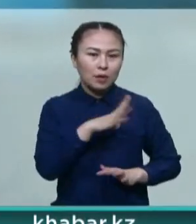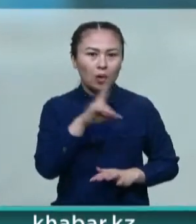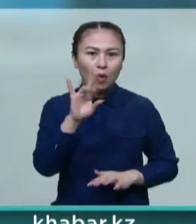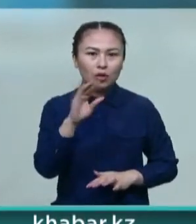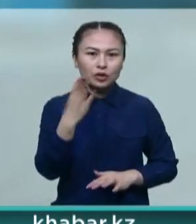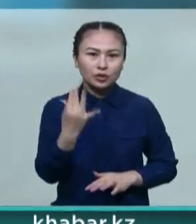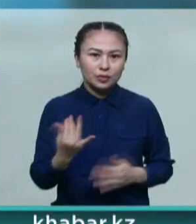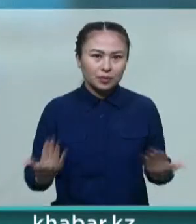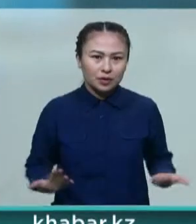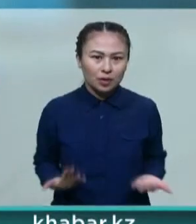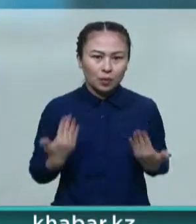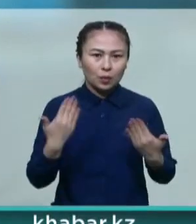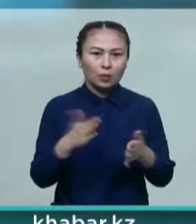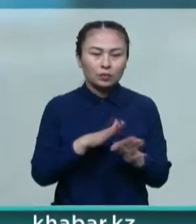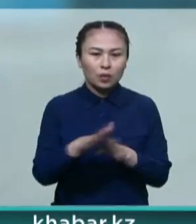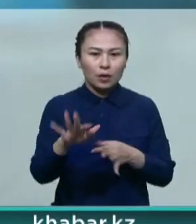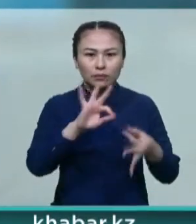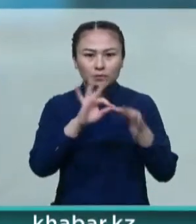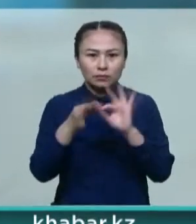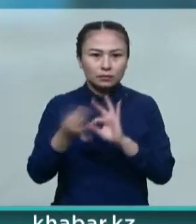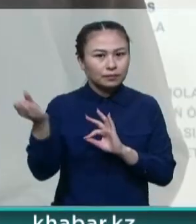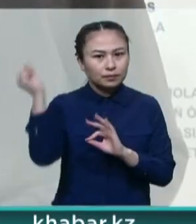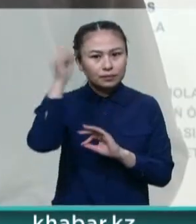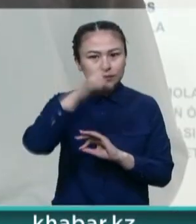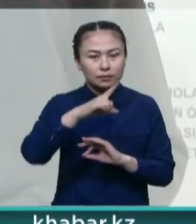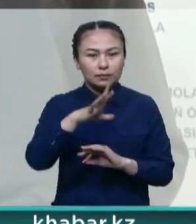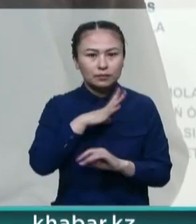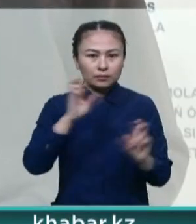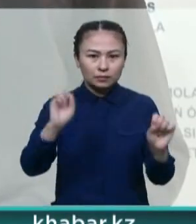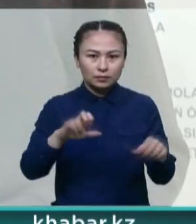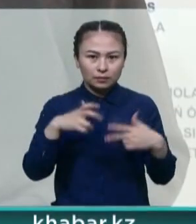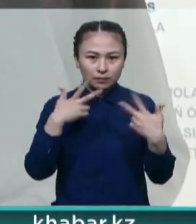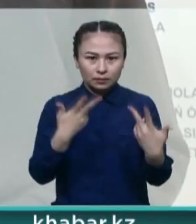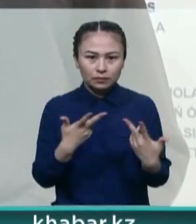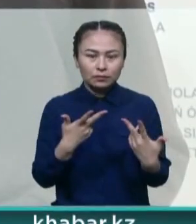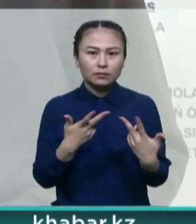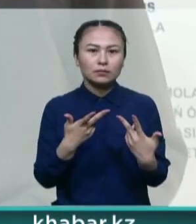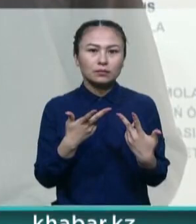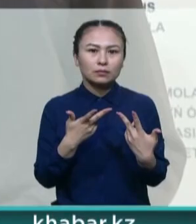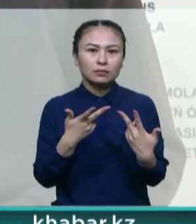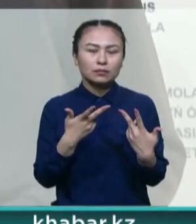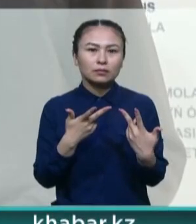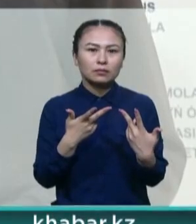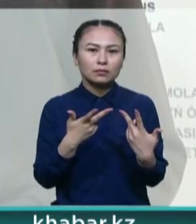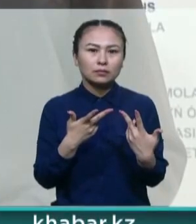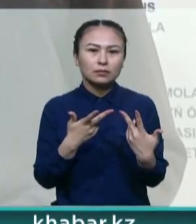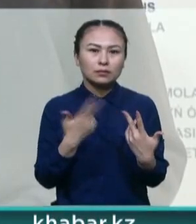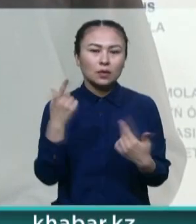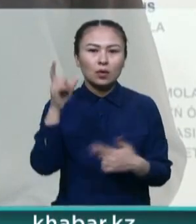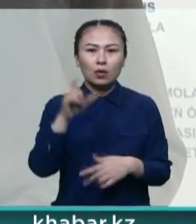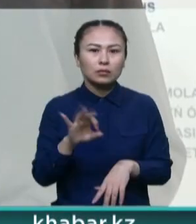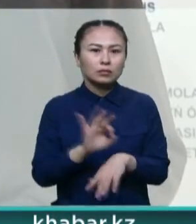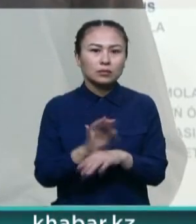Қосшы ауылында тұрған. Ал толығырақ ақпаратты аймақтағы тілшіміз Дамир Берікұлынан тікелей эфирде сұрап білсек. Дамир, ол